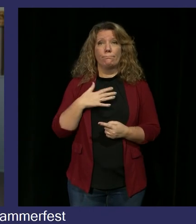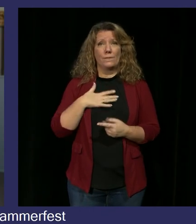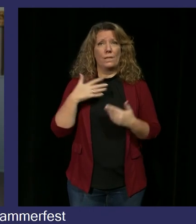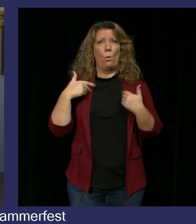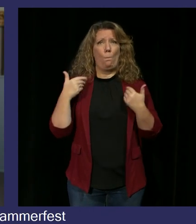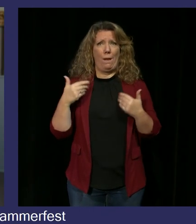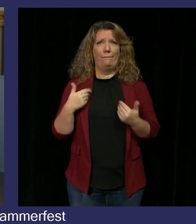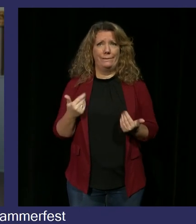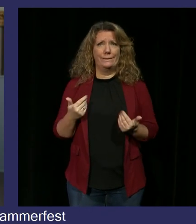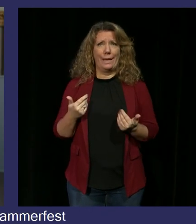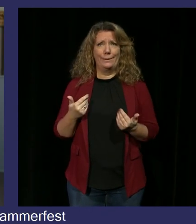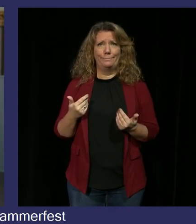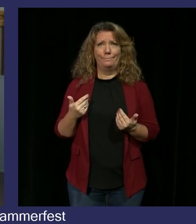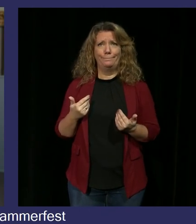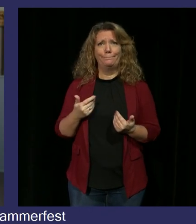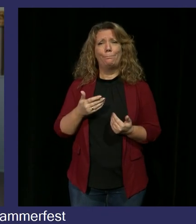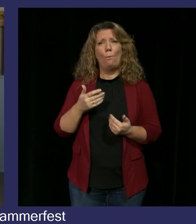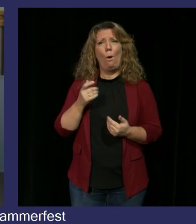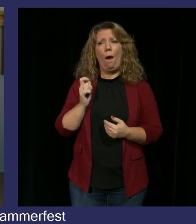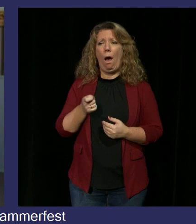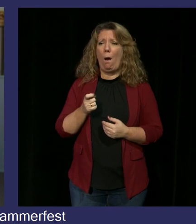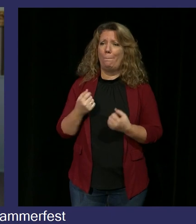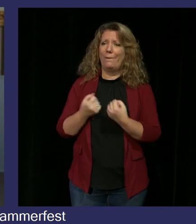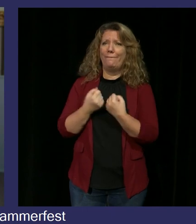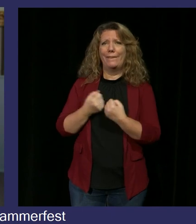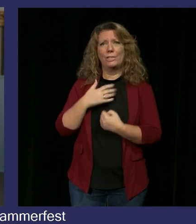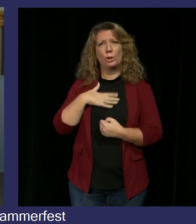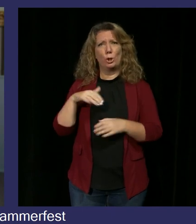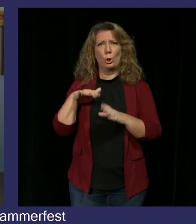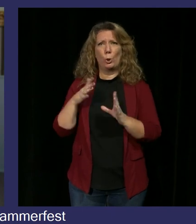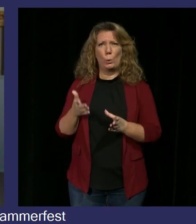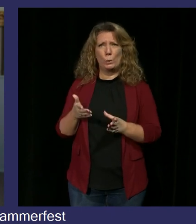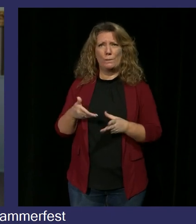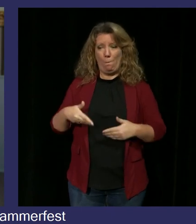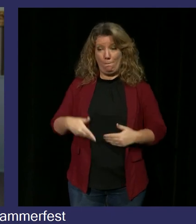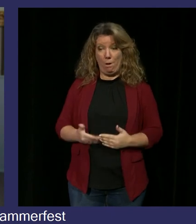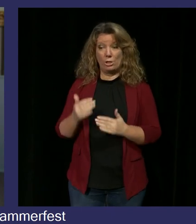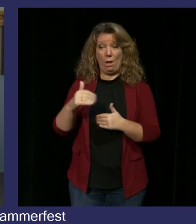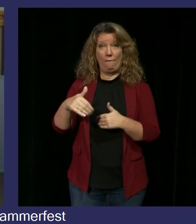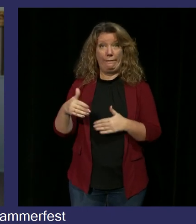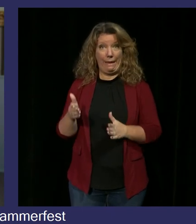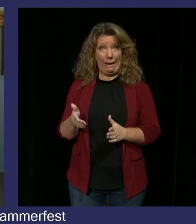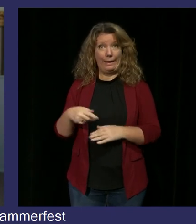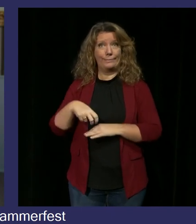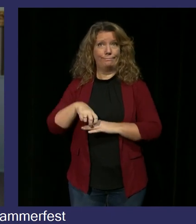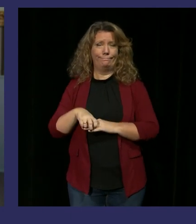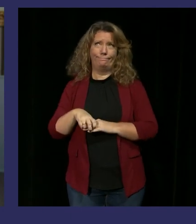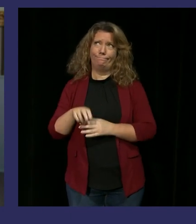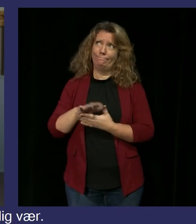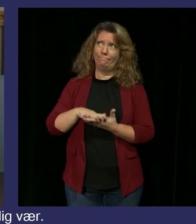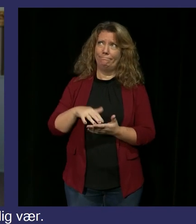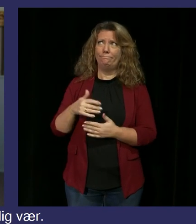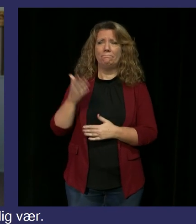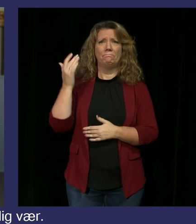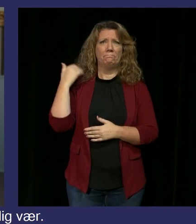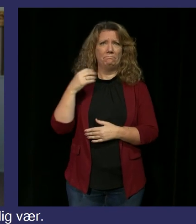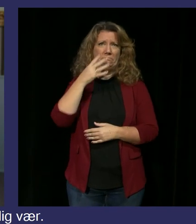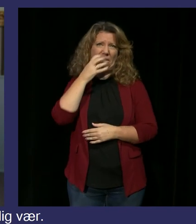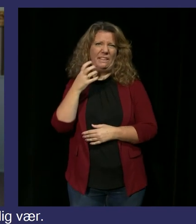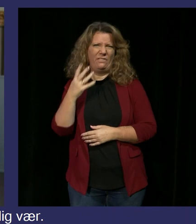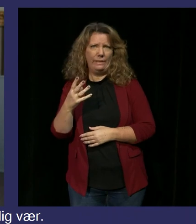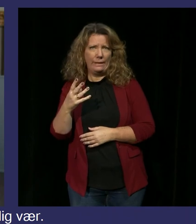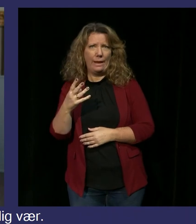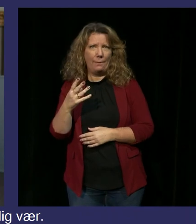satt på barselavdelingen på Hammerfest sykehus. Og det her var vel 94 da, og det var